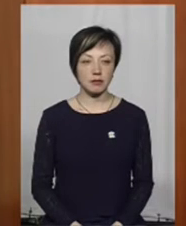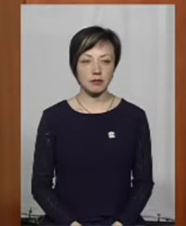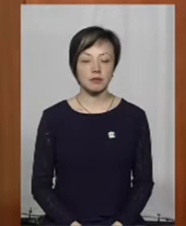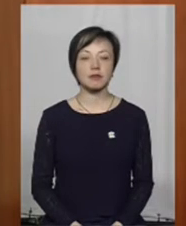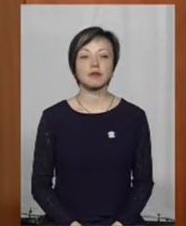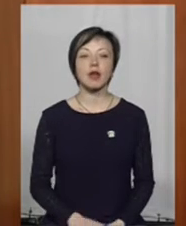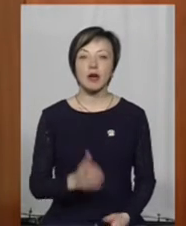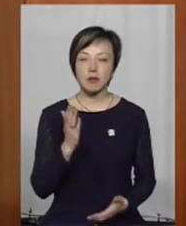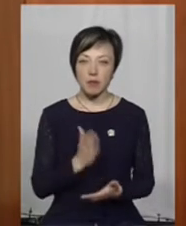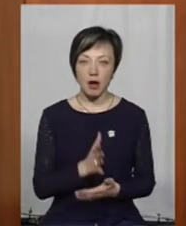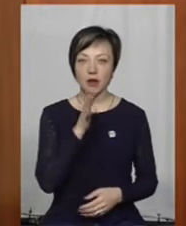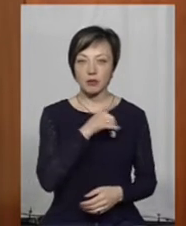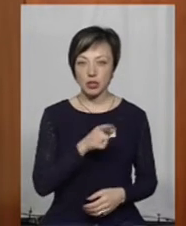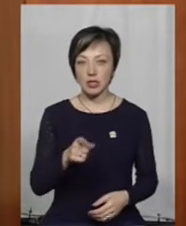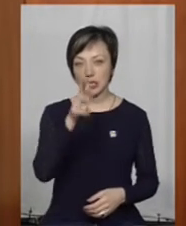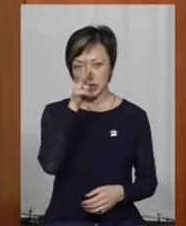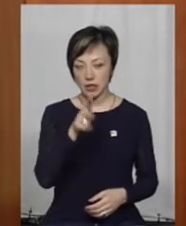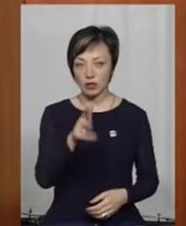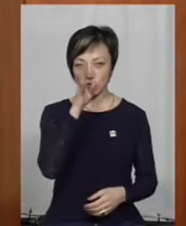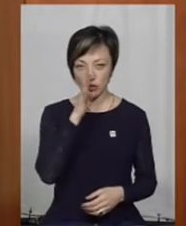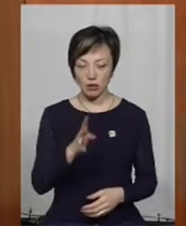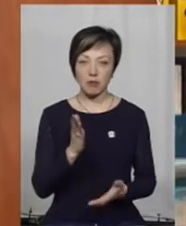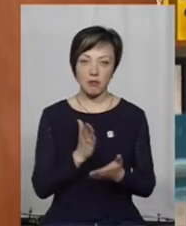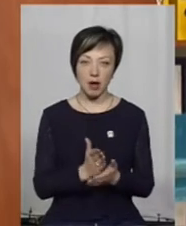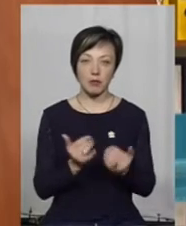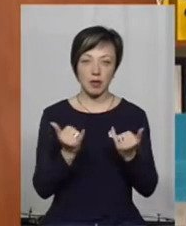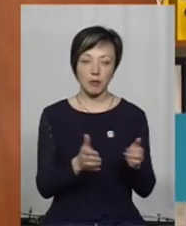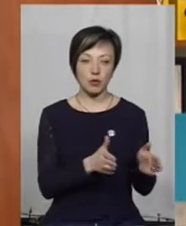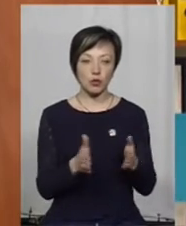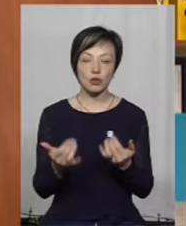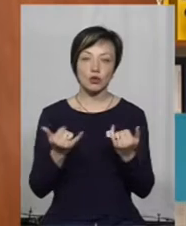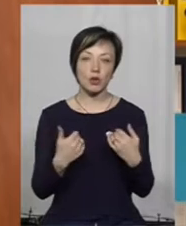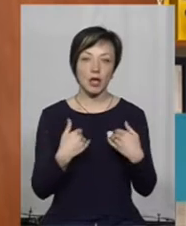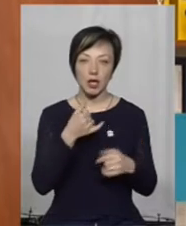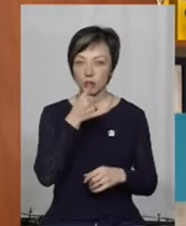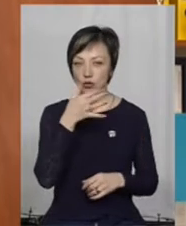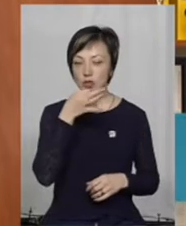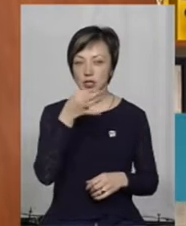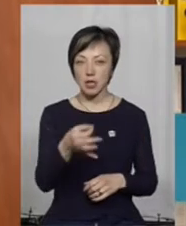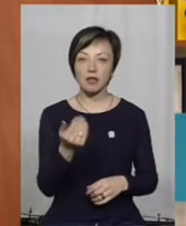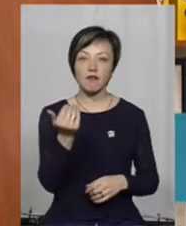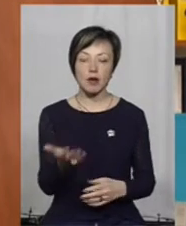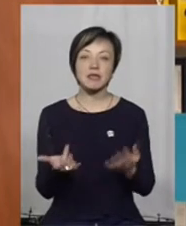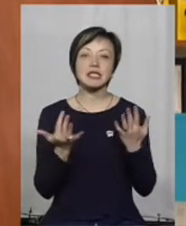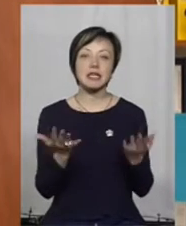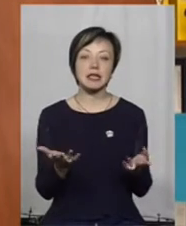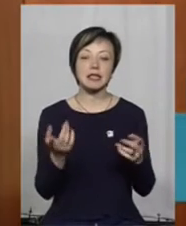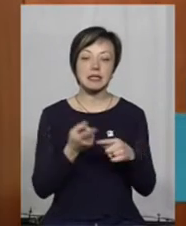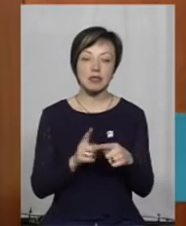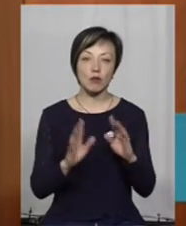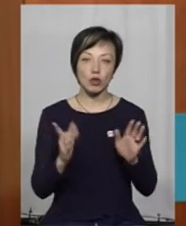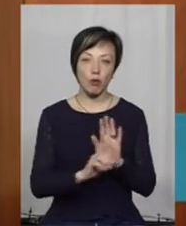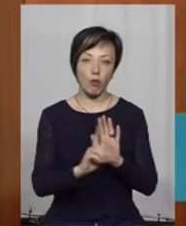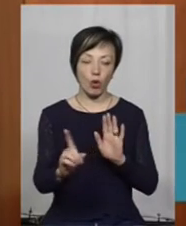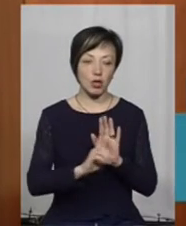Маємо час, 3-4 місяці, оце маємо для підготовки. Сьогодні я не можу сказати вам, скільки це буде поїздок.